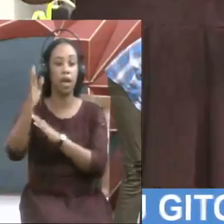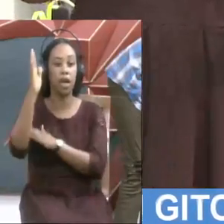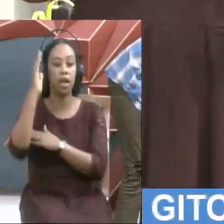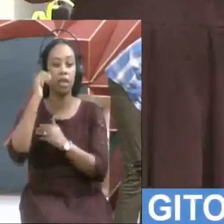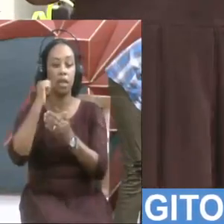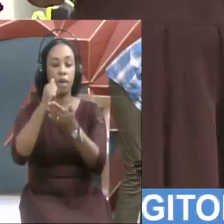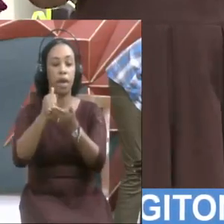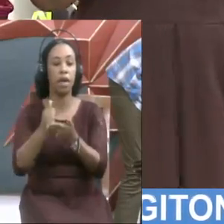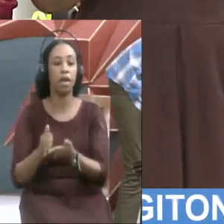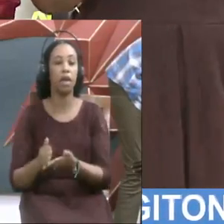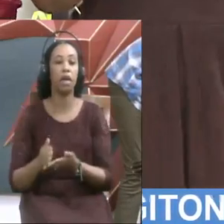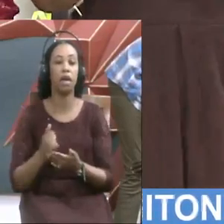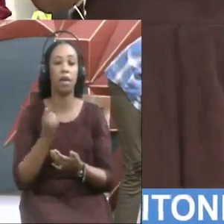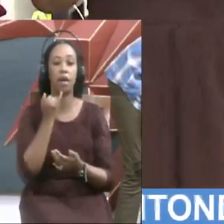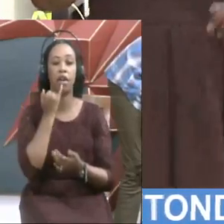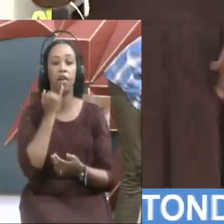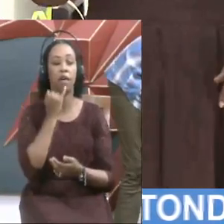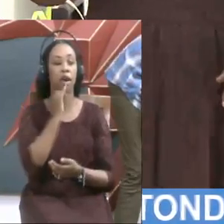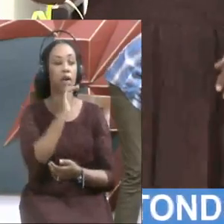tabare abana bawe